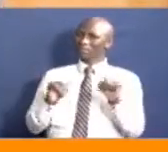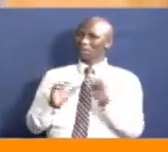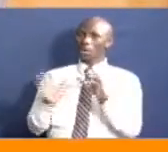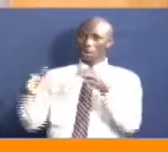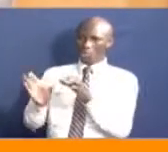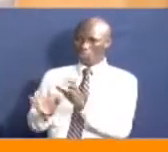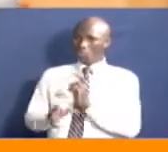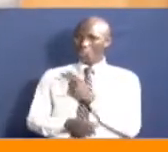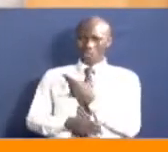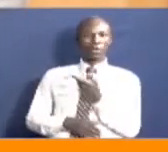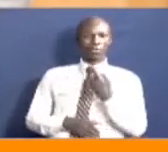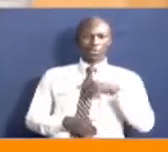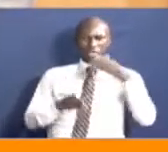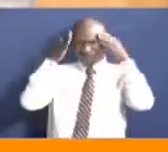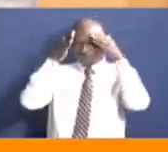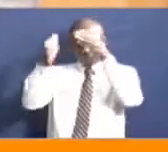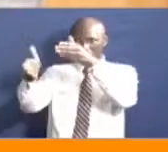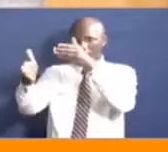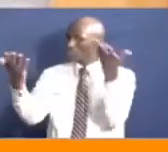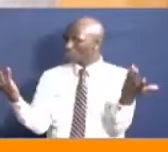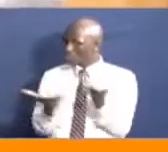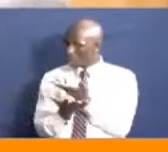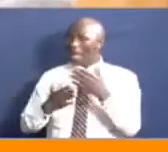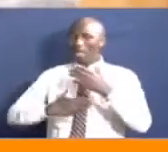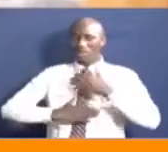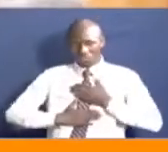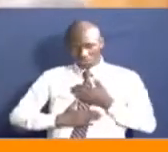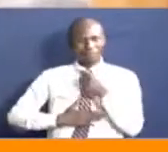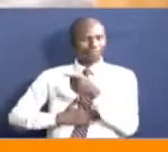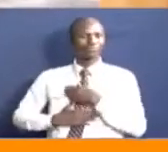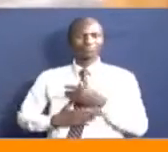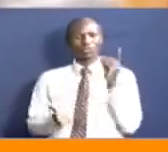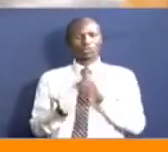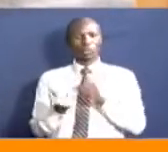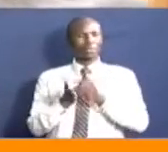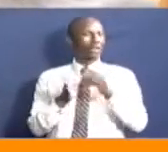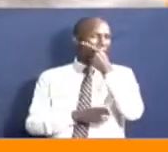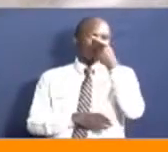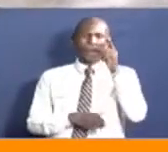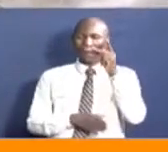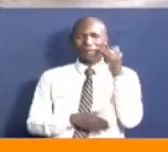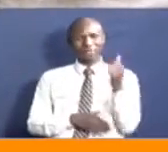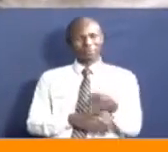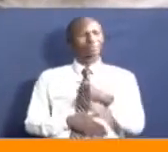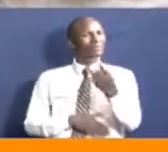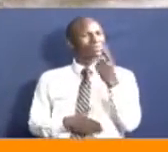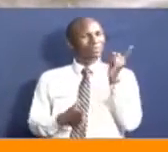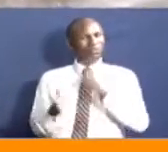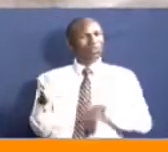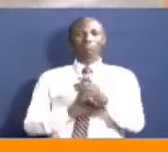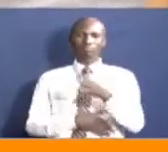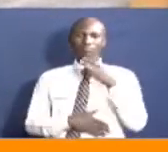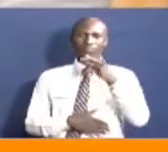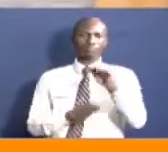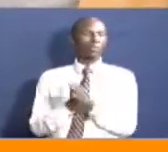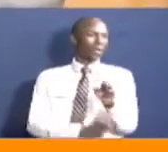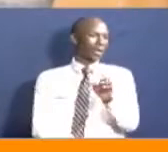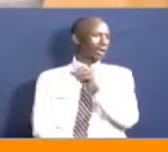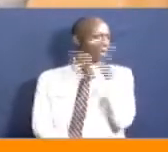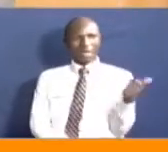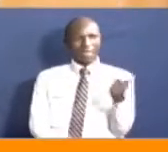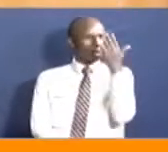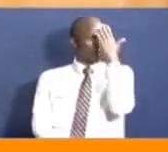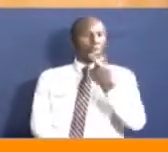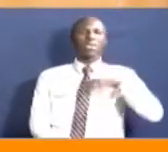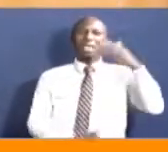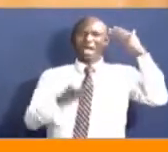jamii yetu, mwelekeo wetu mheshimiwa His Excellency Dr. Steven Kalonzo Musyoka amesema anaongea na wale wengine. Kwa